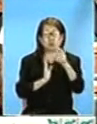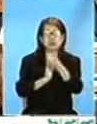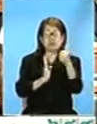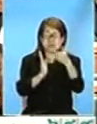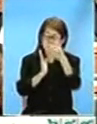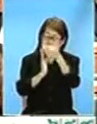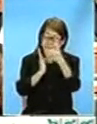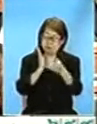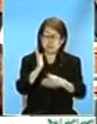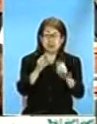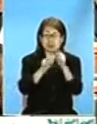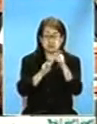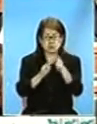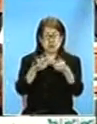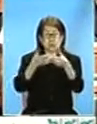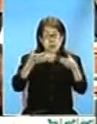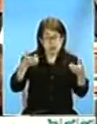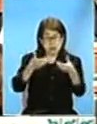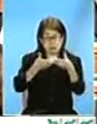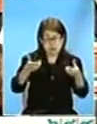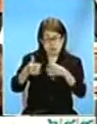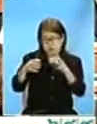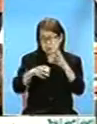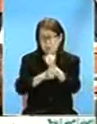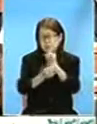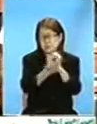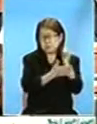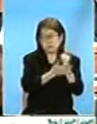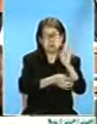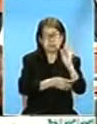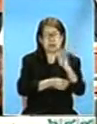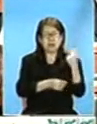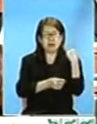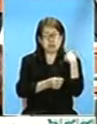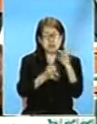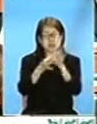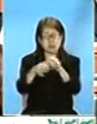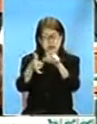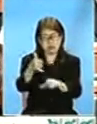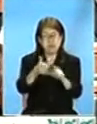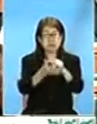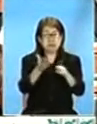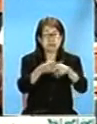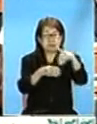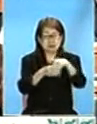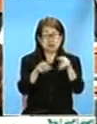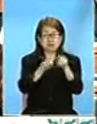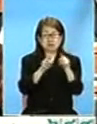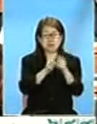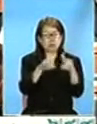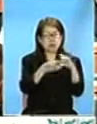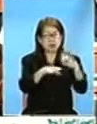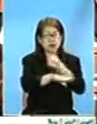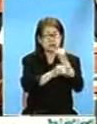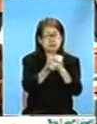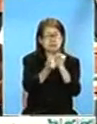จำแนกแยกแยะไม่เหมารวมเหมาเข่งสว.ภาคอื่นที่มาจากการเลือกตั้งก็ไม่ได้อยู่อานัตของพรรคการเมือง